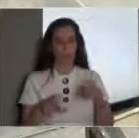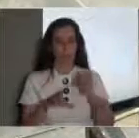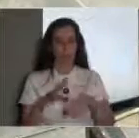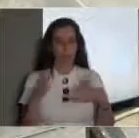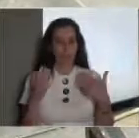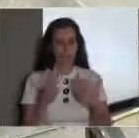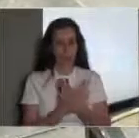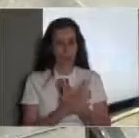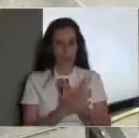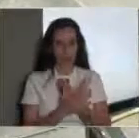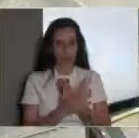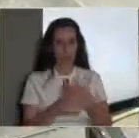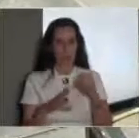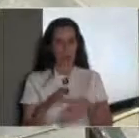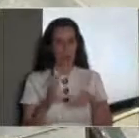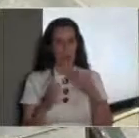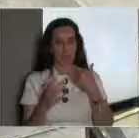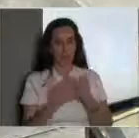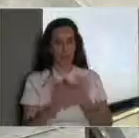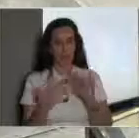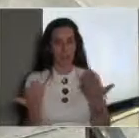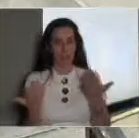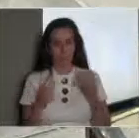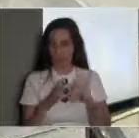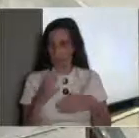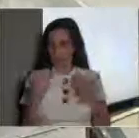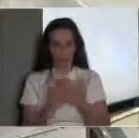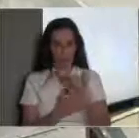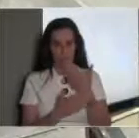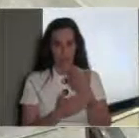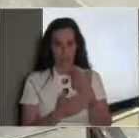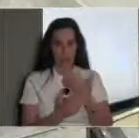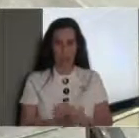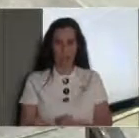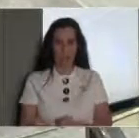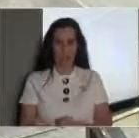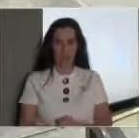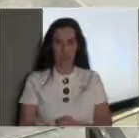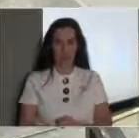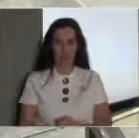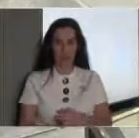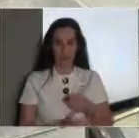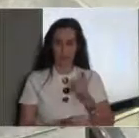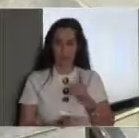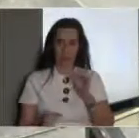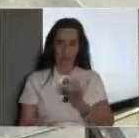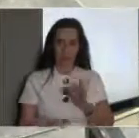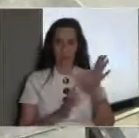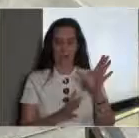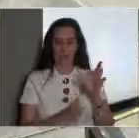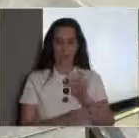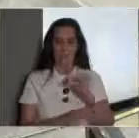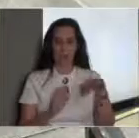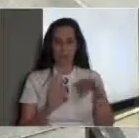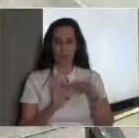החדשה לקרן לישראל חדשה, אין קרן חדשה לישראל, ואותם צריכים להעיף מחוץ